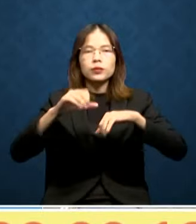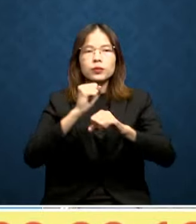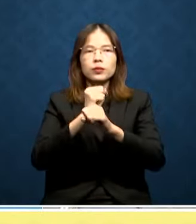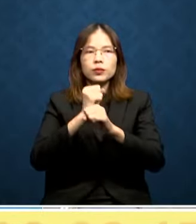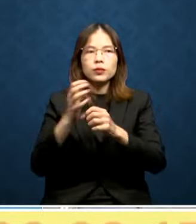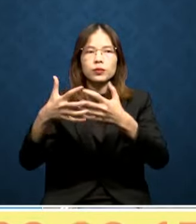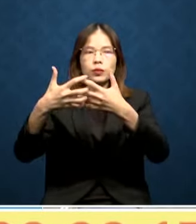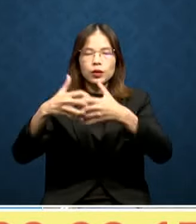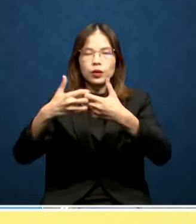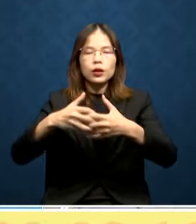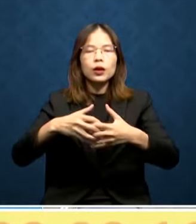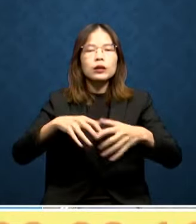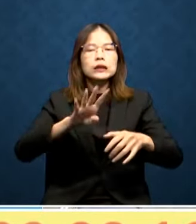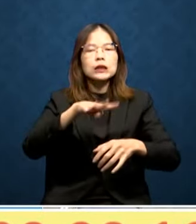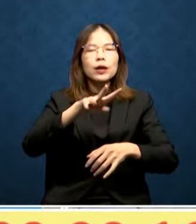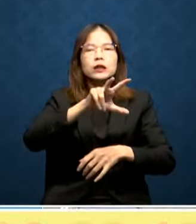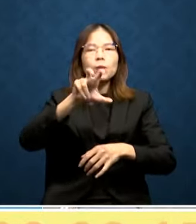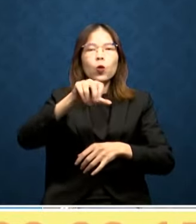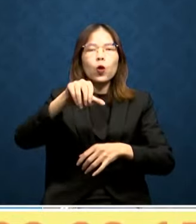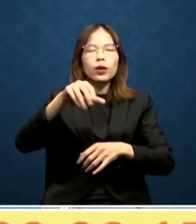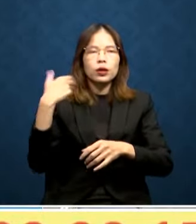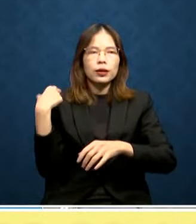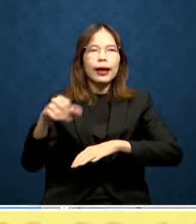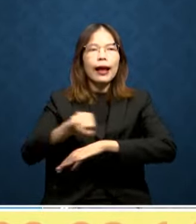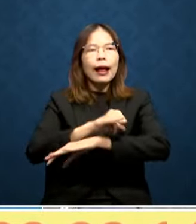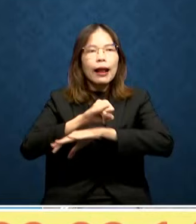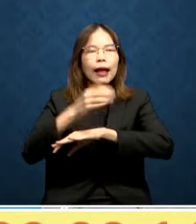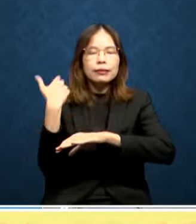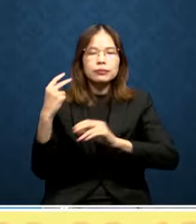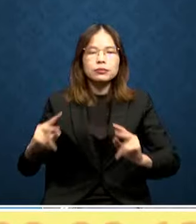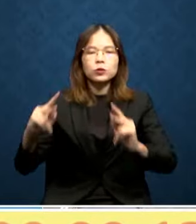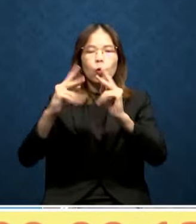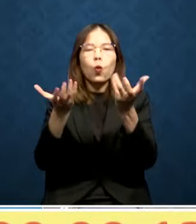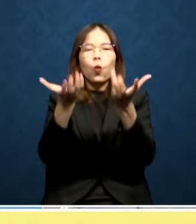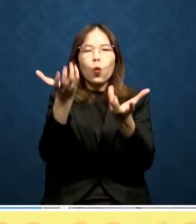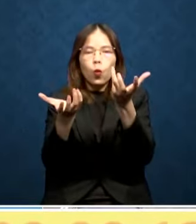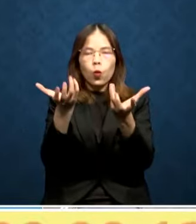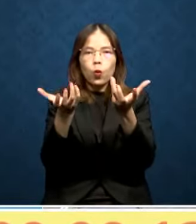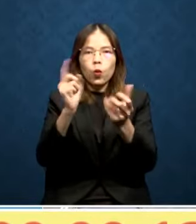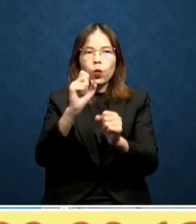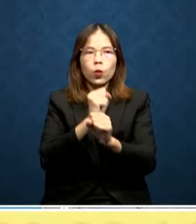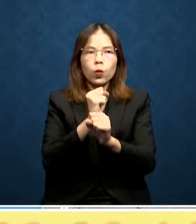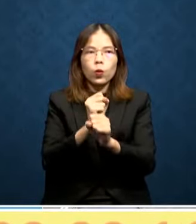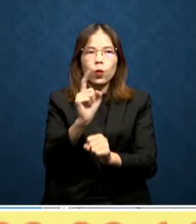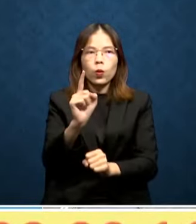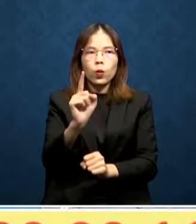4,300ไร่โดยเริ่มมาจากกระทรวงยุติธรรมนะครับโดย